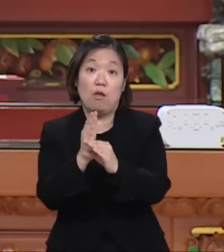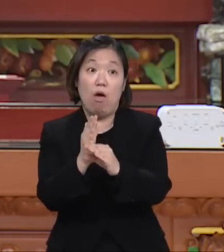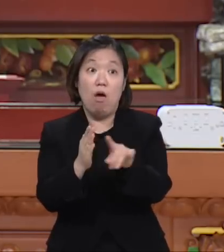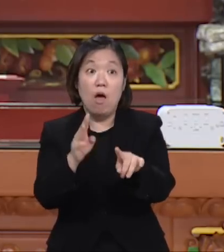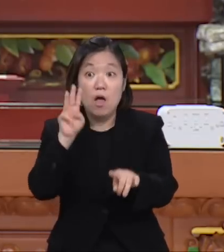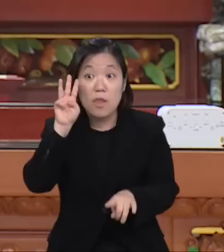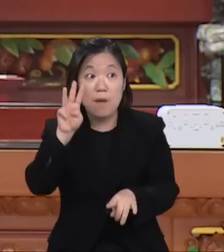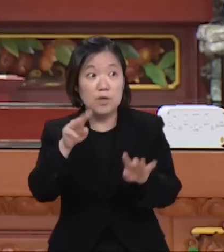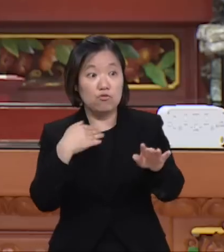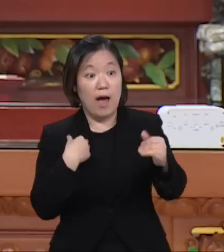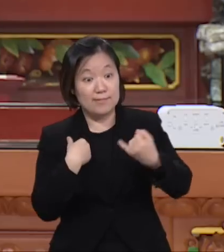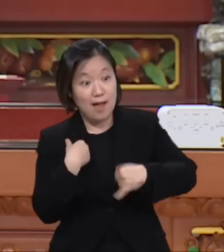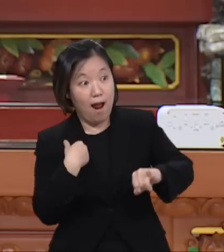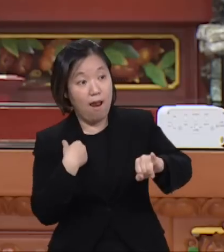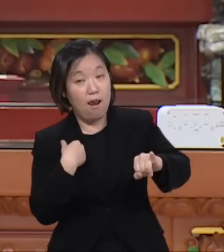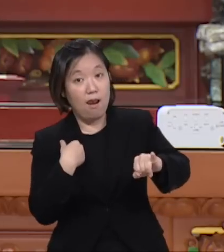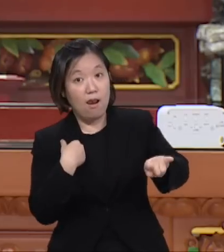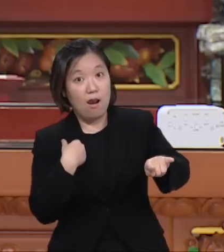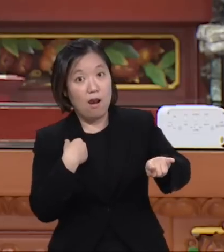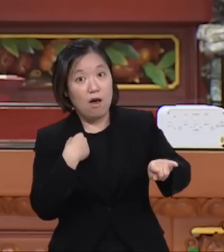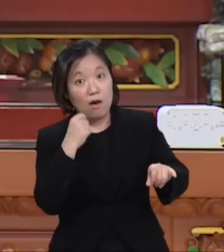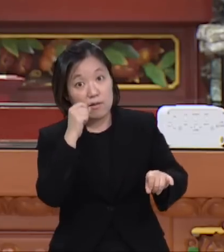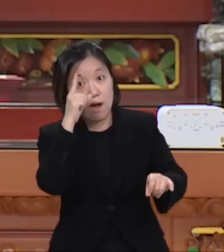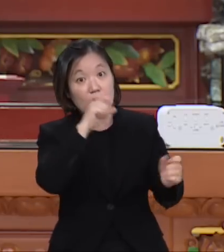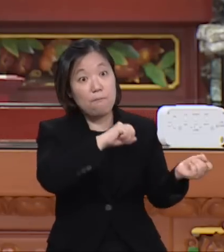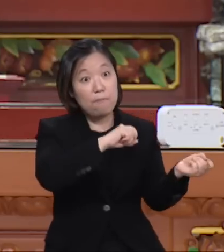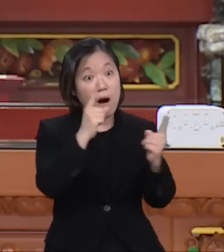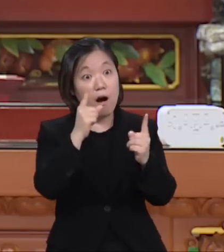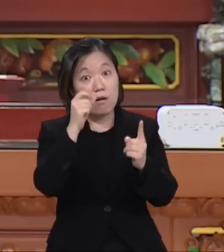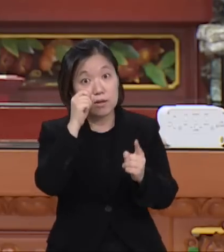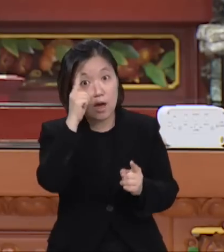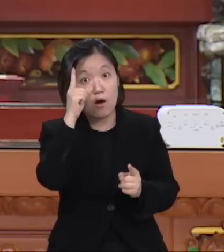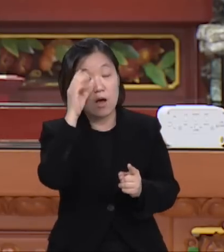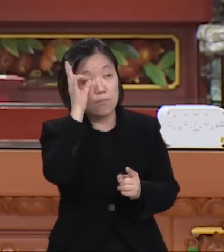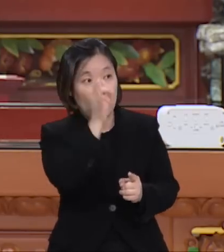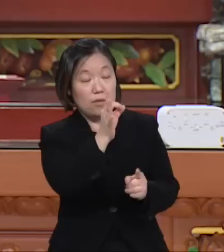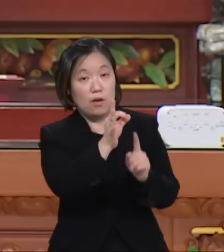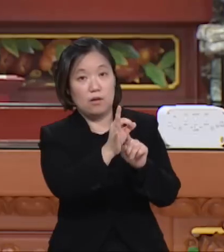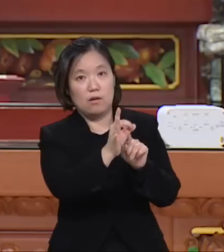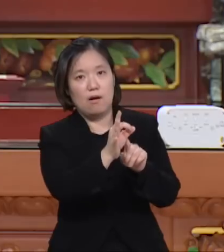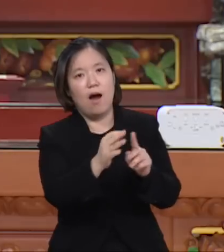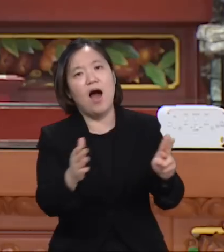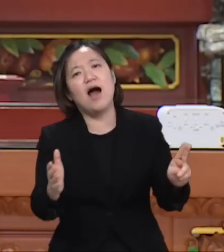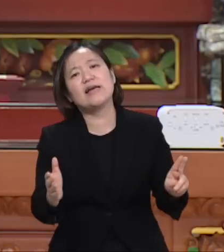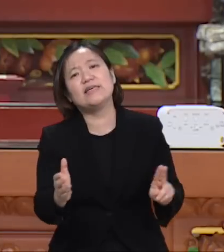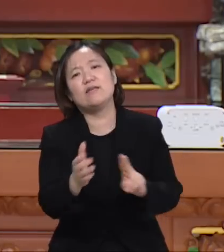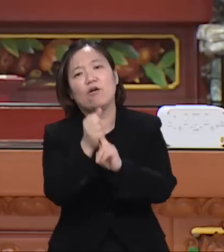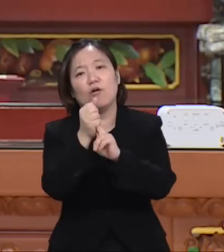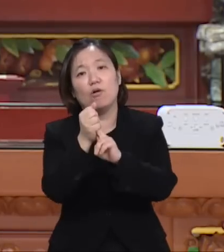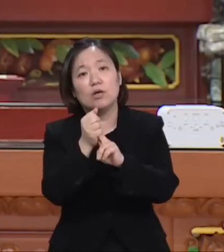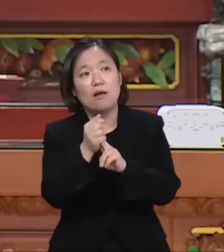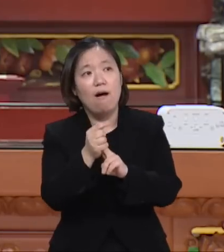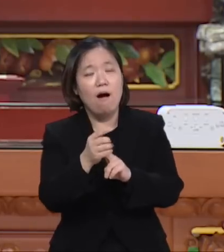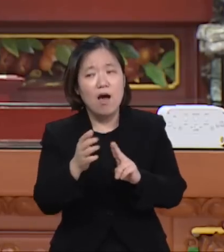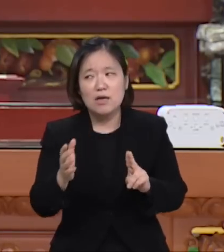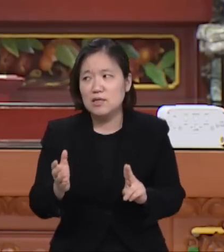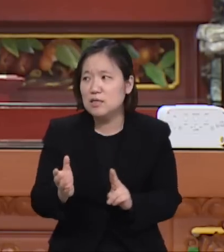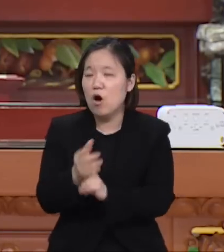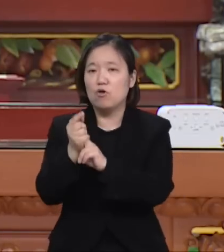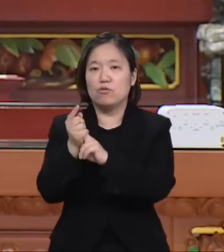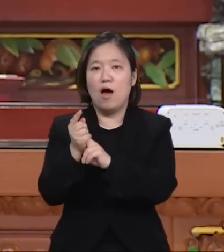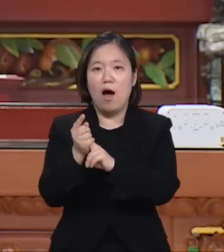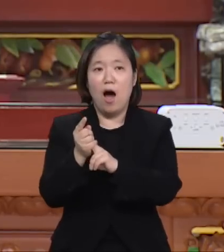마을 사람들이 와가지고 이건 기적이다 이건 기적이다 그냥 마을이 난리가 났답니다